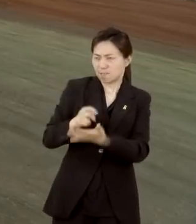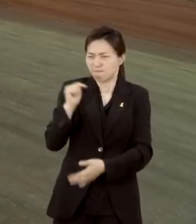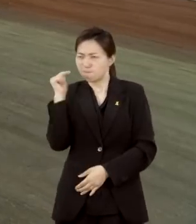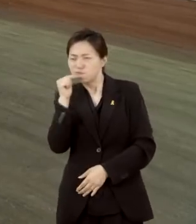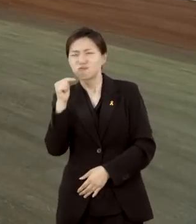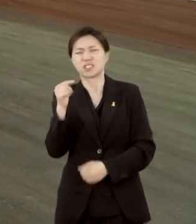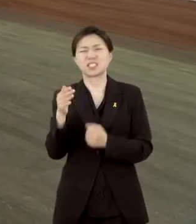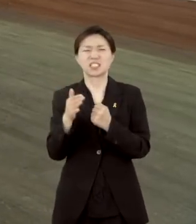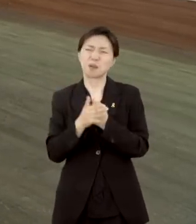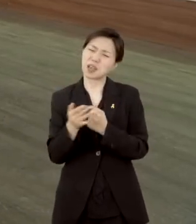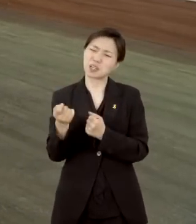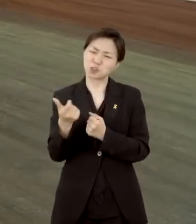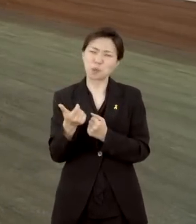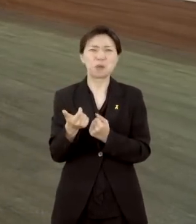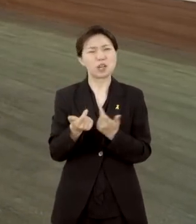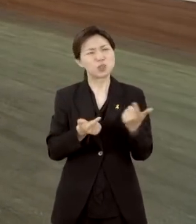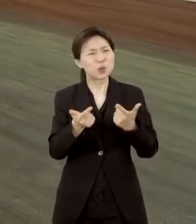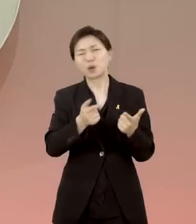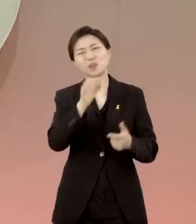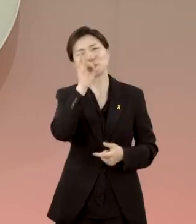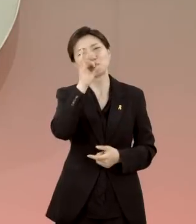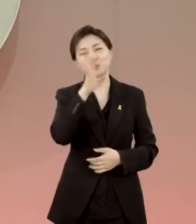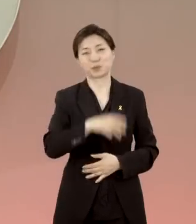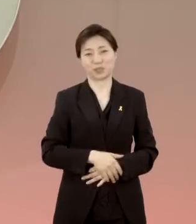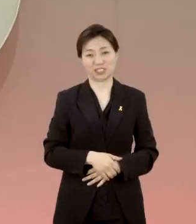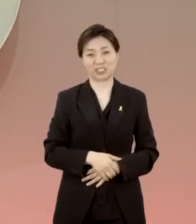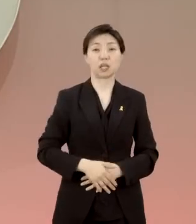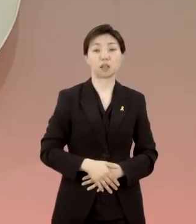살짝 좀 융통성이 없으세요